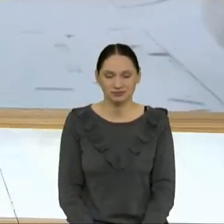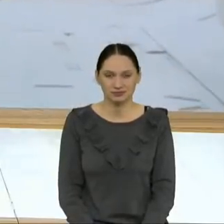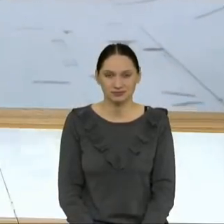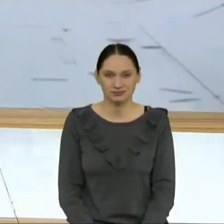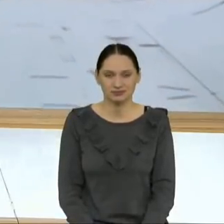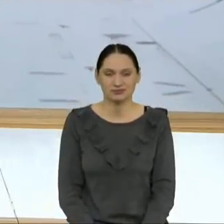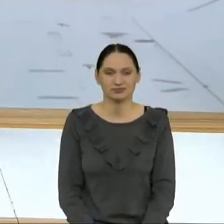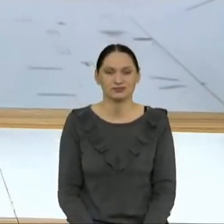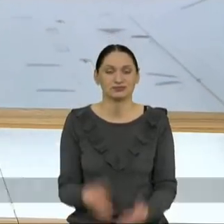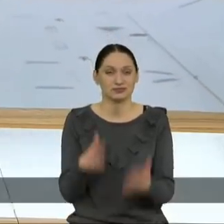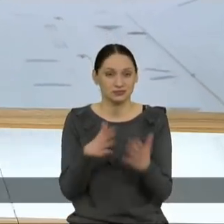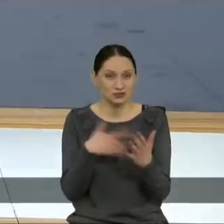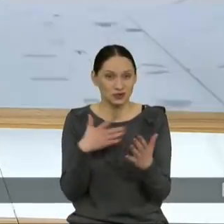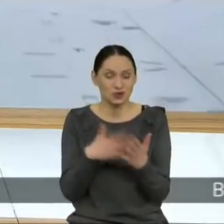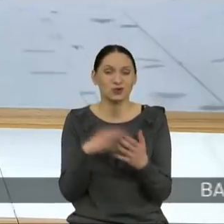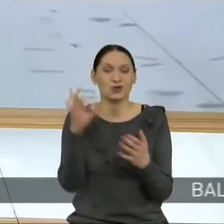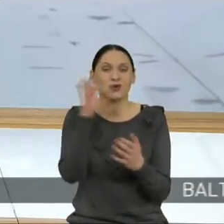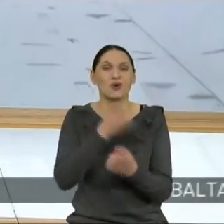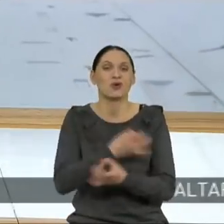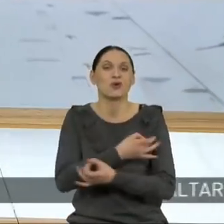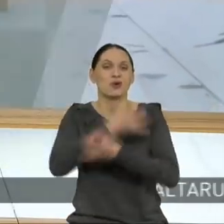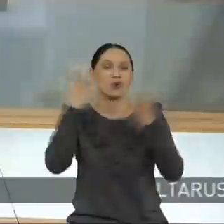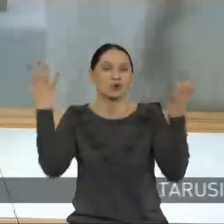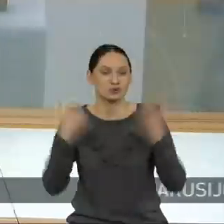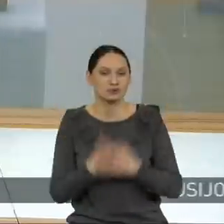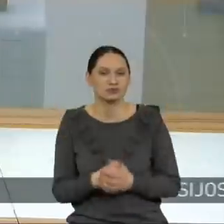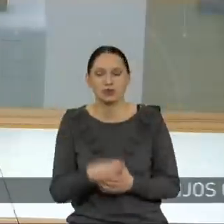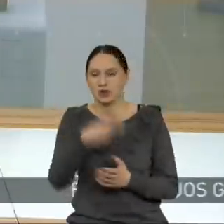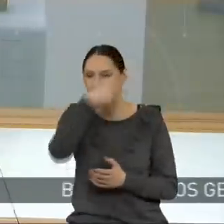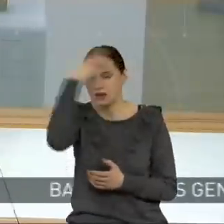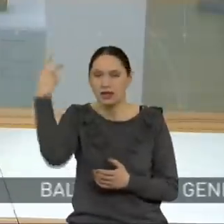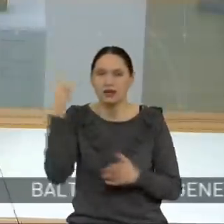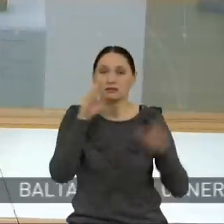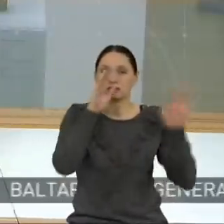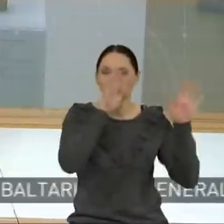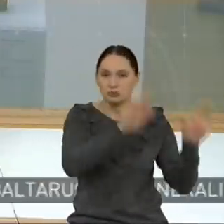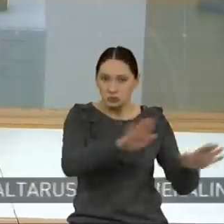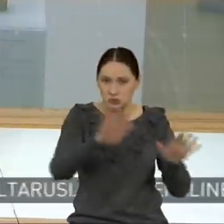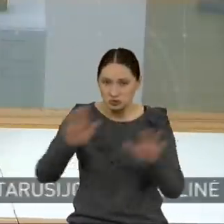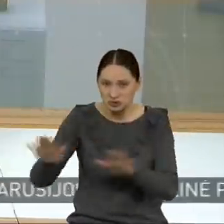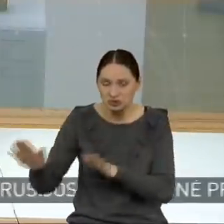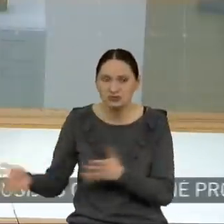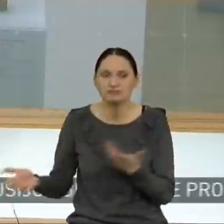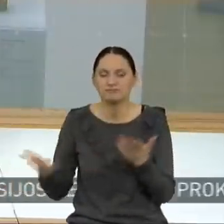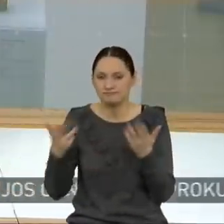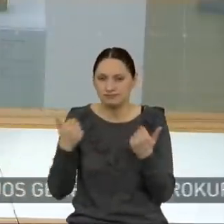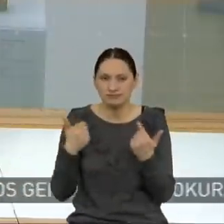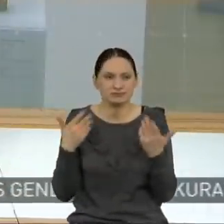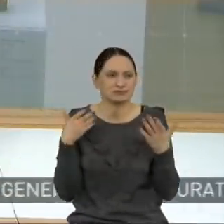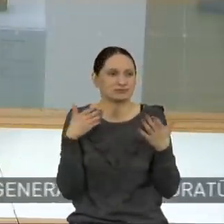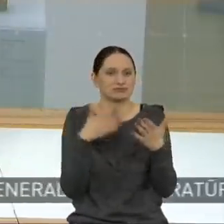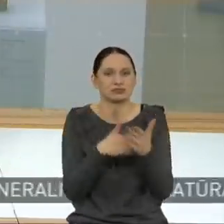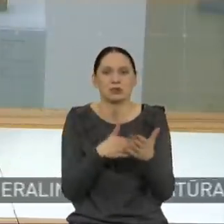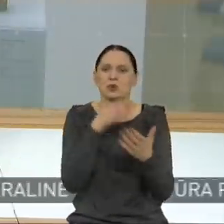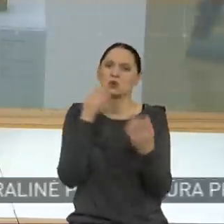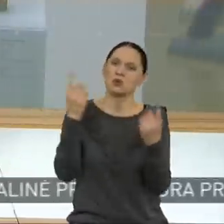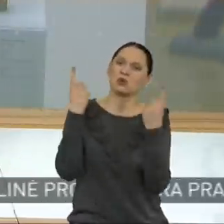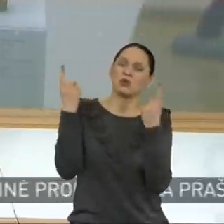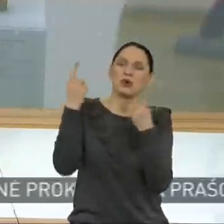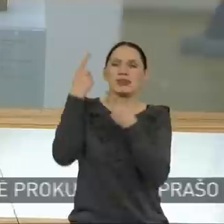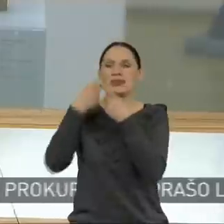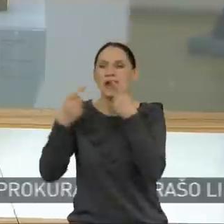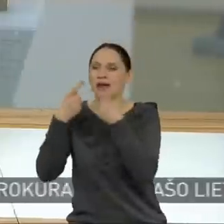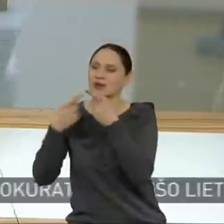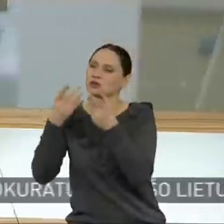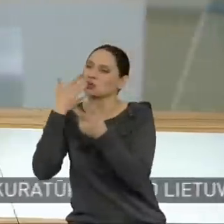Toliau apie kultūrą. Pandemija Lietuvos muziejams kelia papildomų rūpesčių, jie negali atsivežti vertingų eksponatų iš kitų